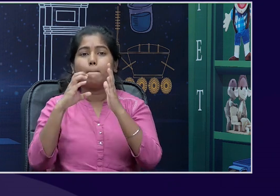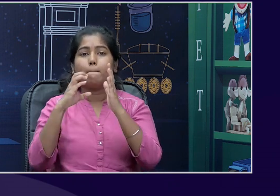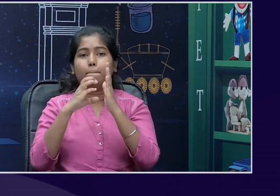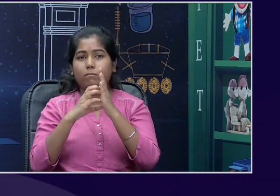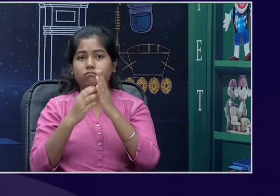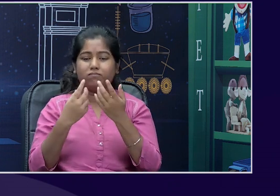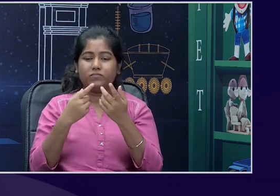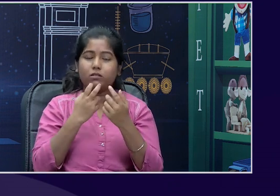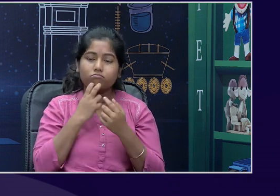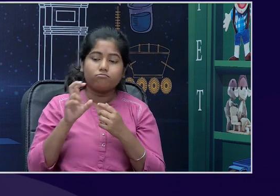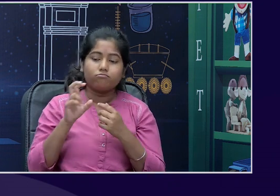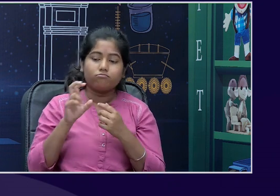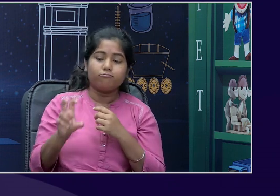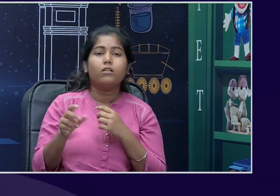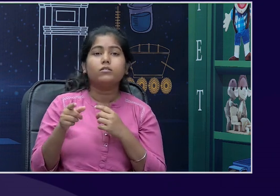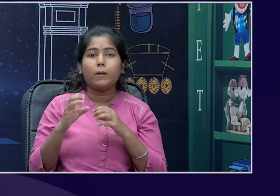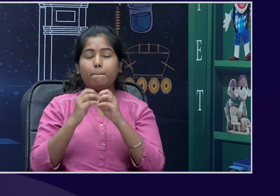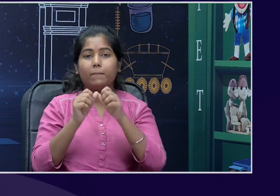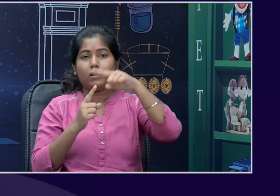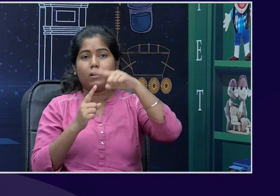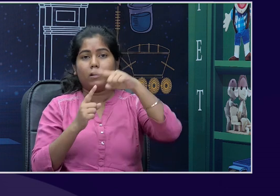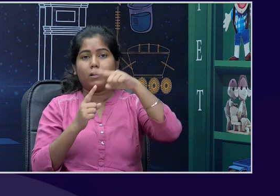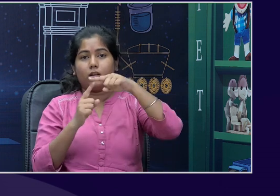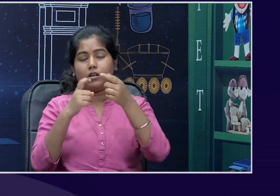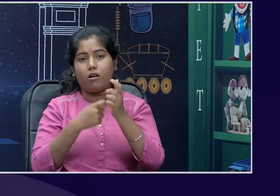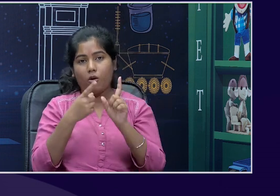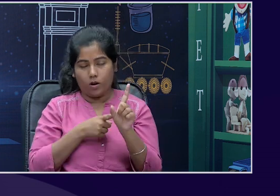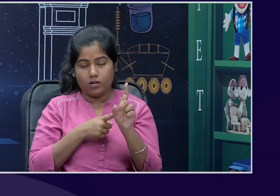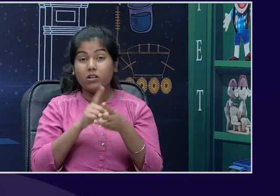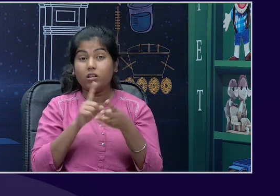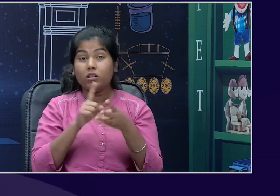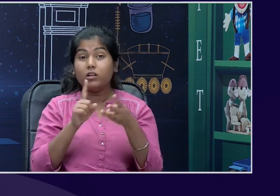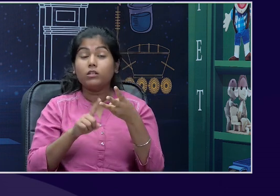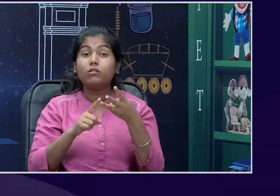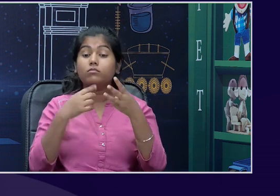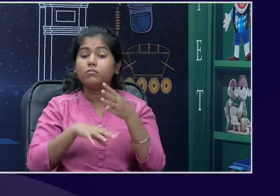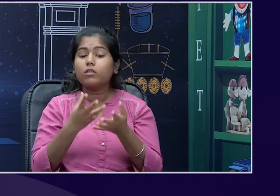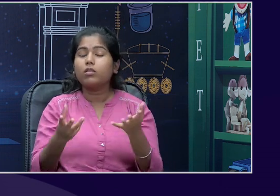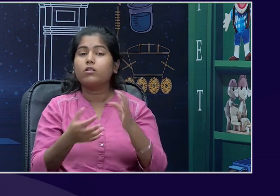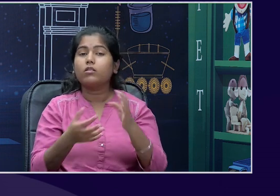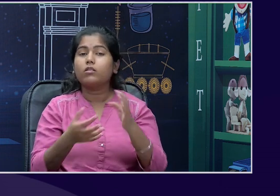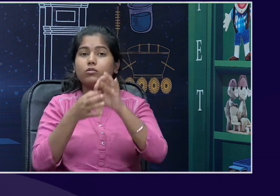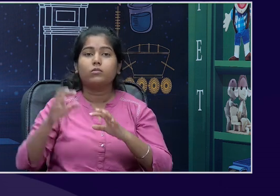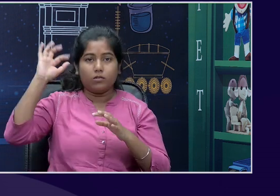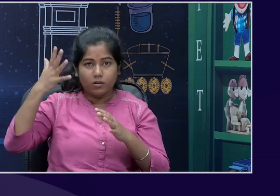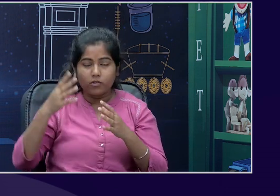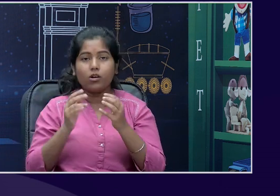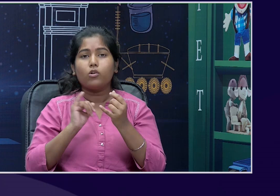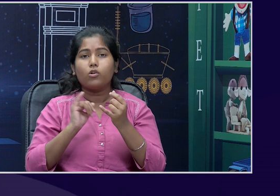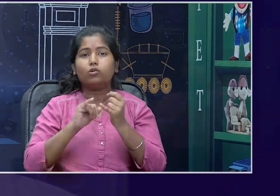यूज करते हैं वो मिड टेक हो गया। थर्ड थिंग इज जिसमें इलेक्ट्रिकल यूज करते हैं या प्रोग्रामिंग यूज करते